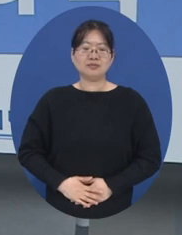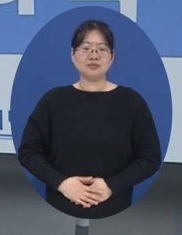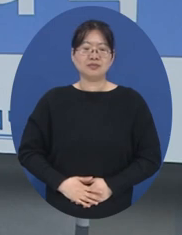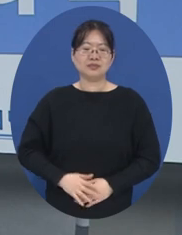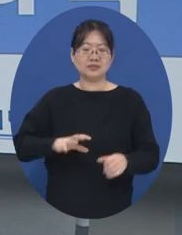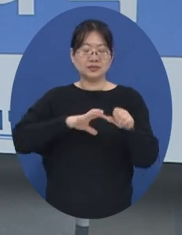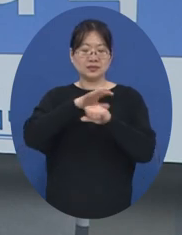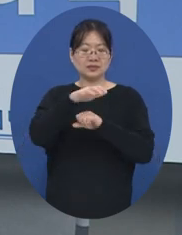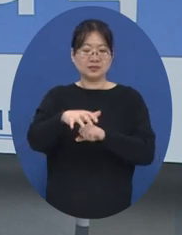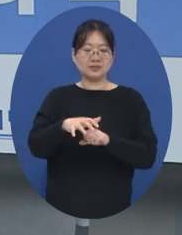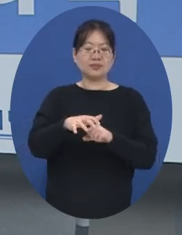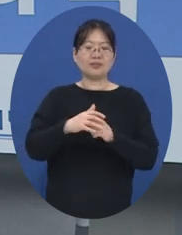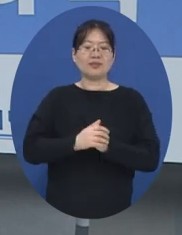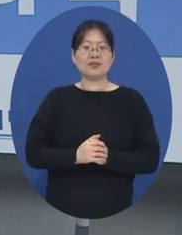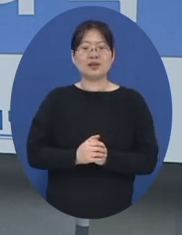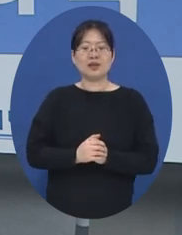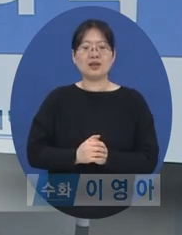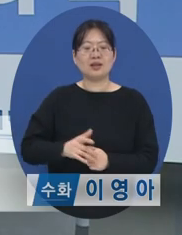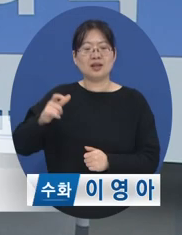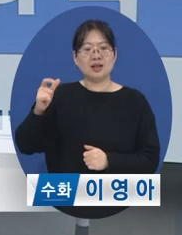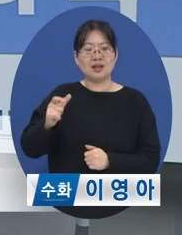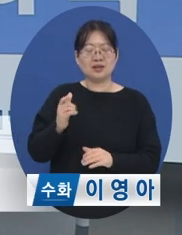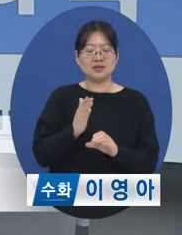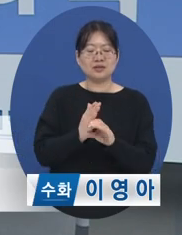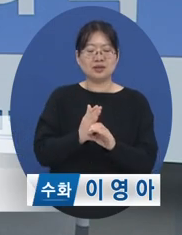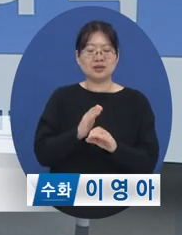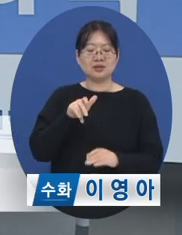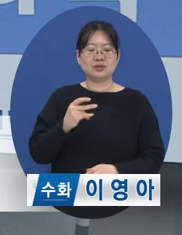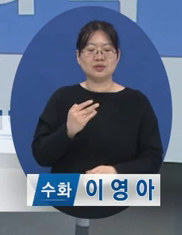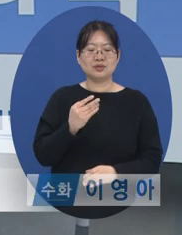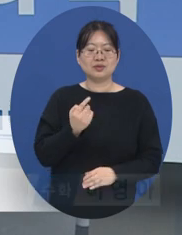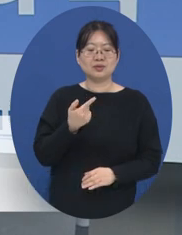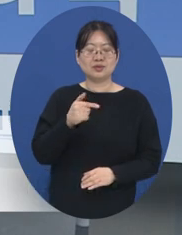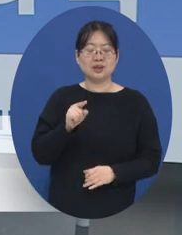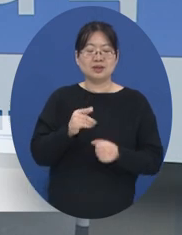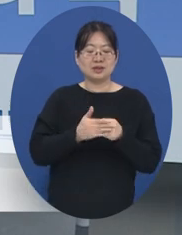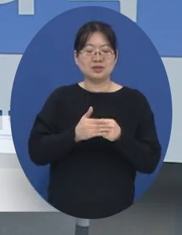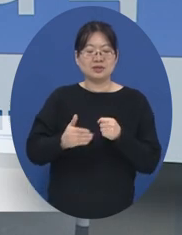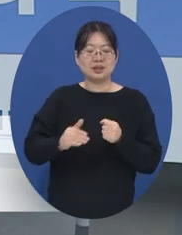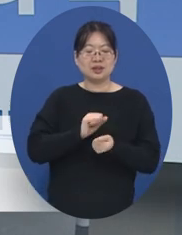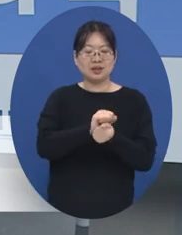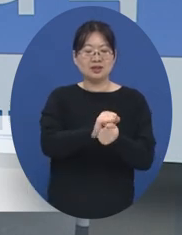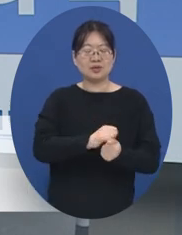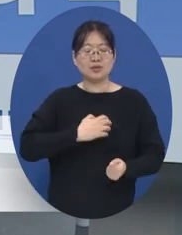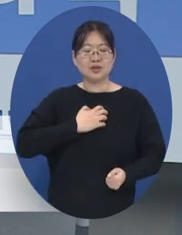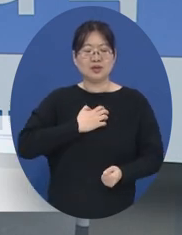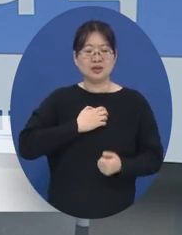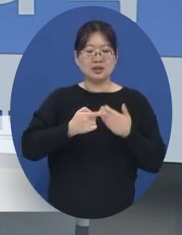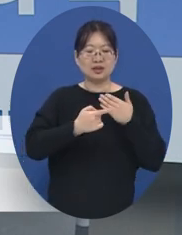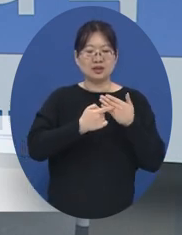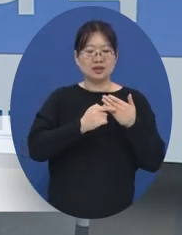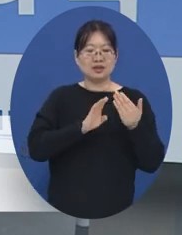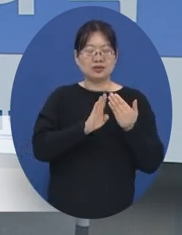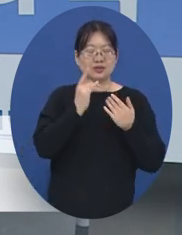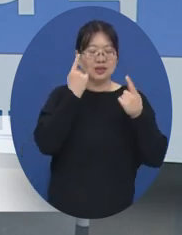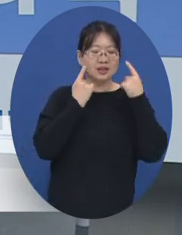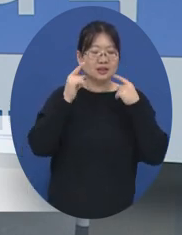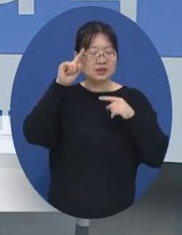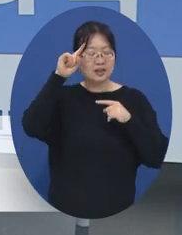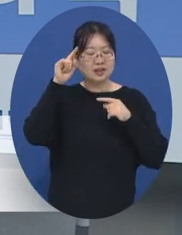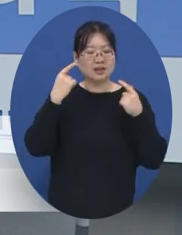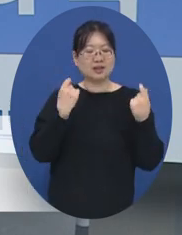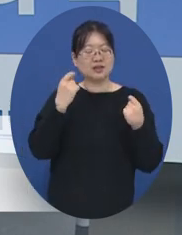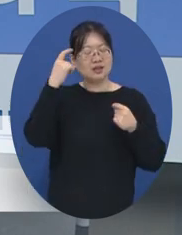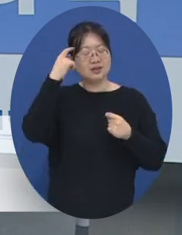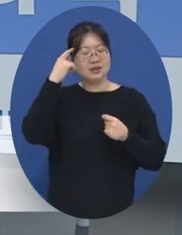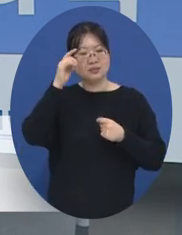전세계적으로 매기를 떨치고 있는 코론 알고 감염에 대한 불안과 공포가 외상후스트레스장애 와 같은 정신